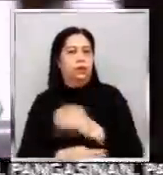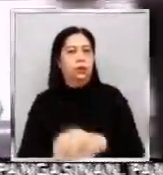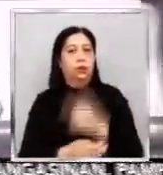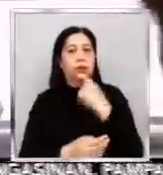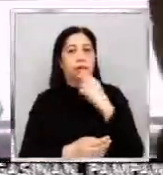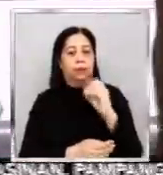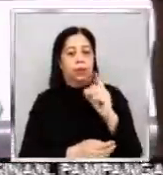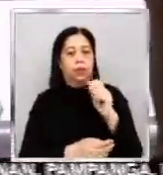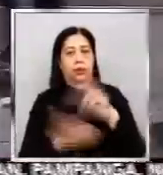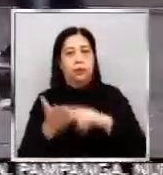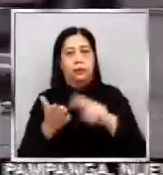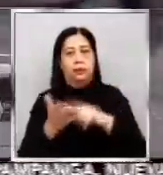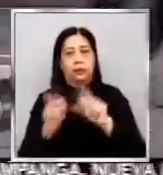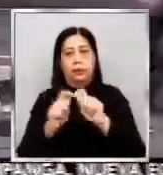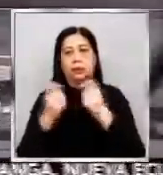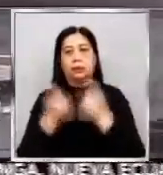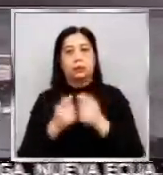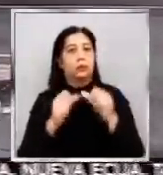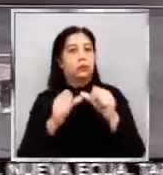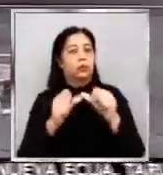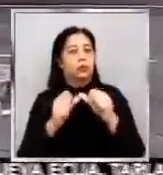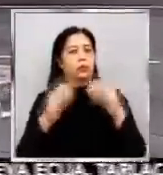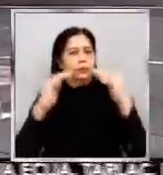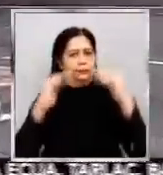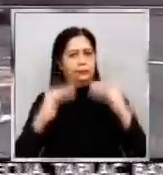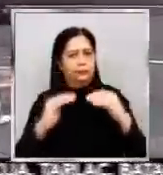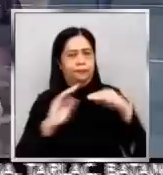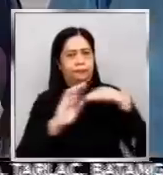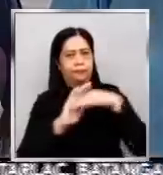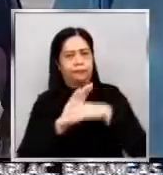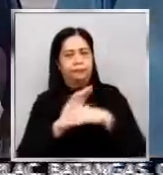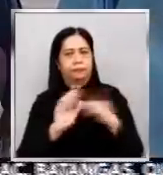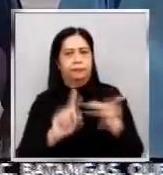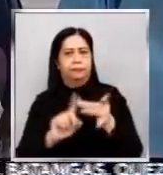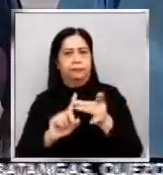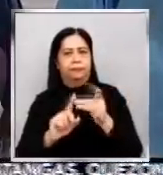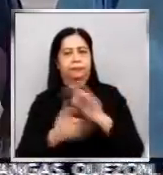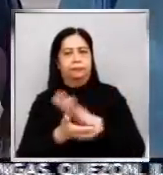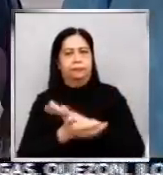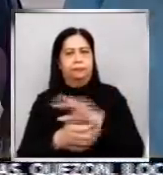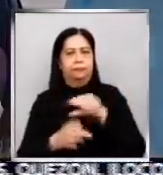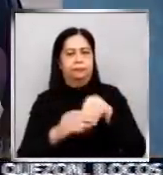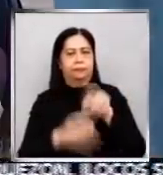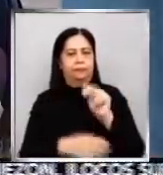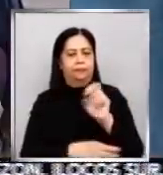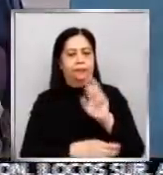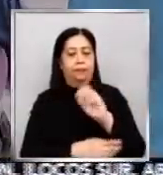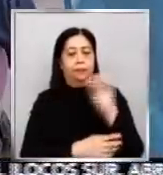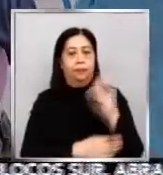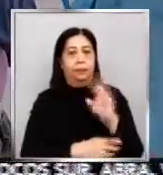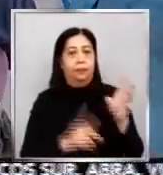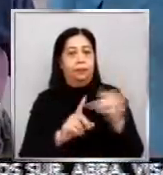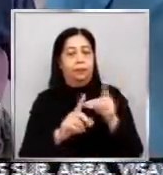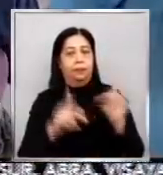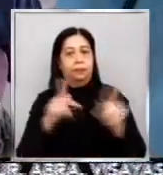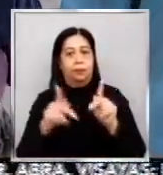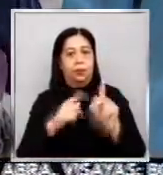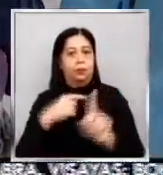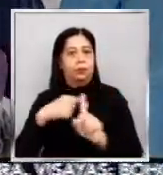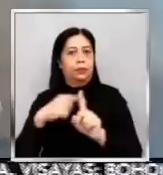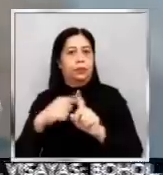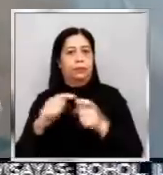Team, patuloy naman daw bumababa ang positivity rate sa NCR o yung porsyento ng mga taong nagpositibo sa